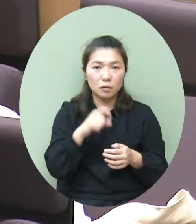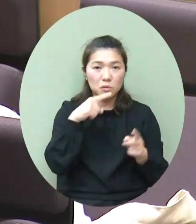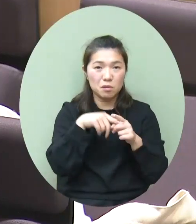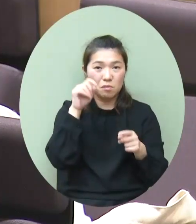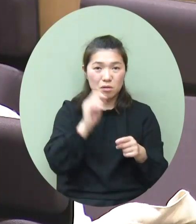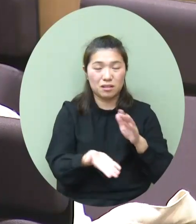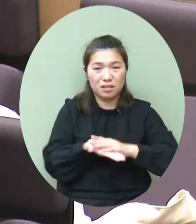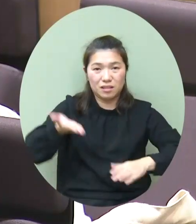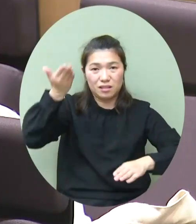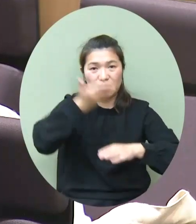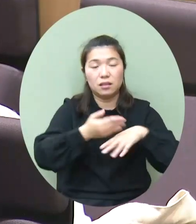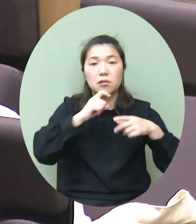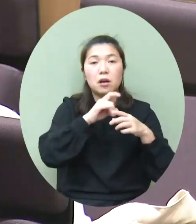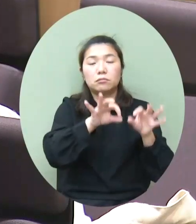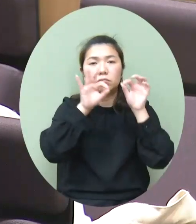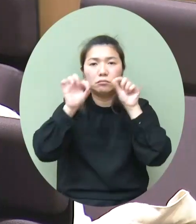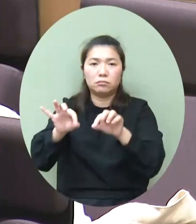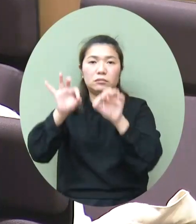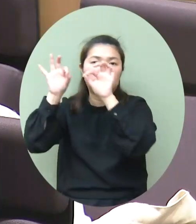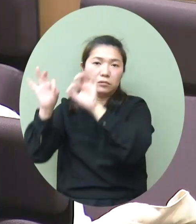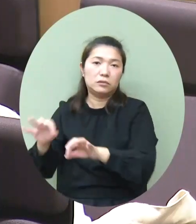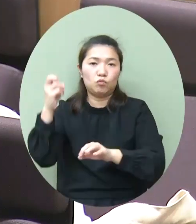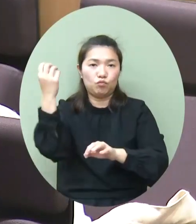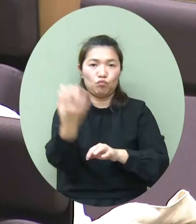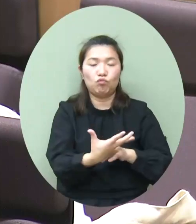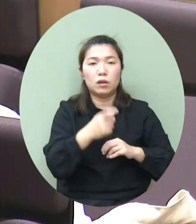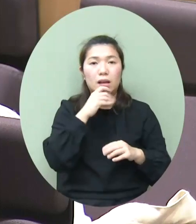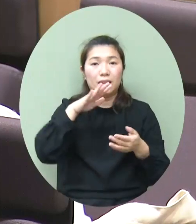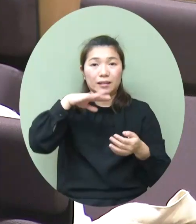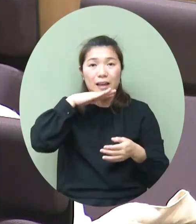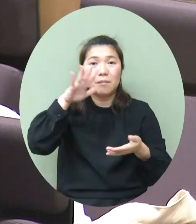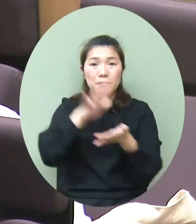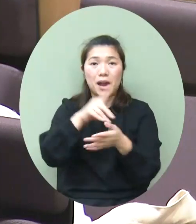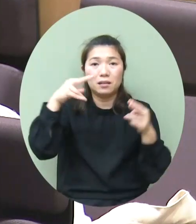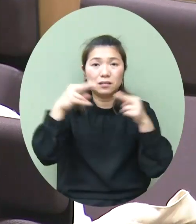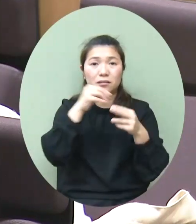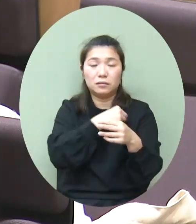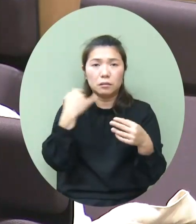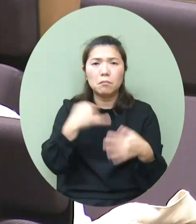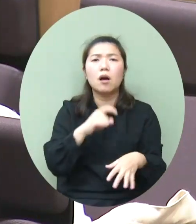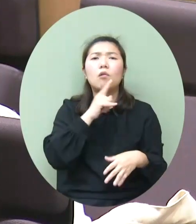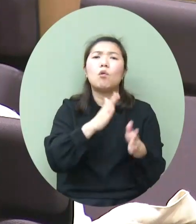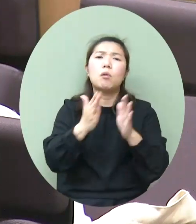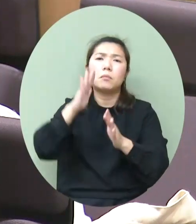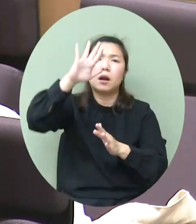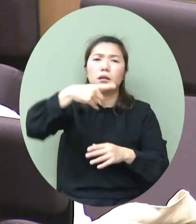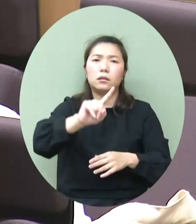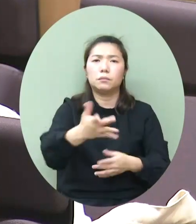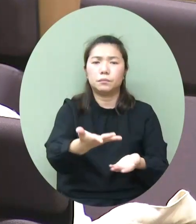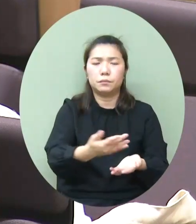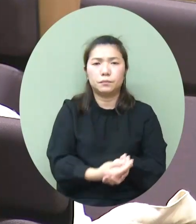电话打不通，有没有热线？有市民说复诊的日期不断延